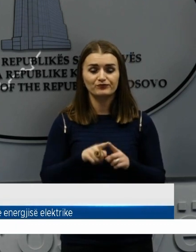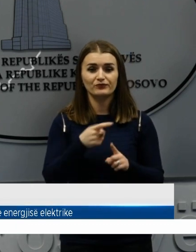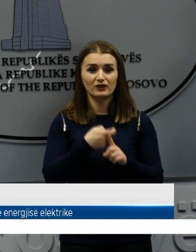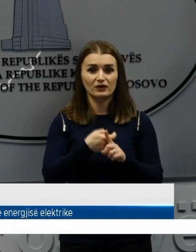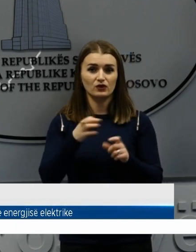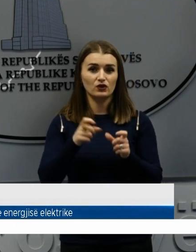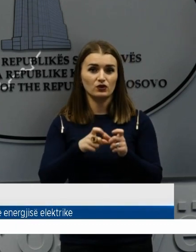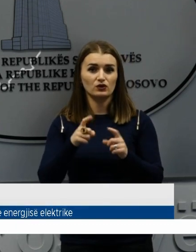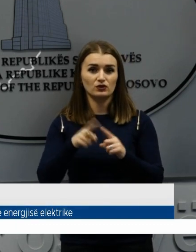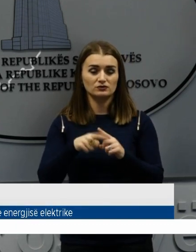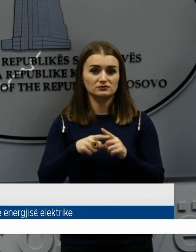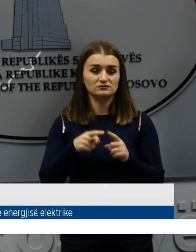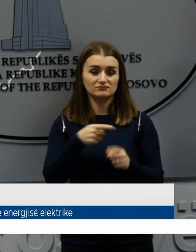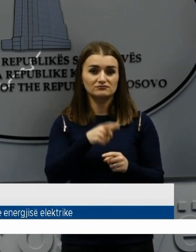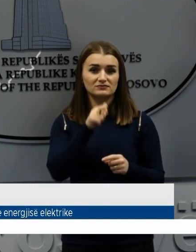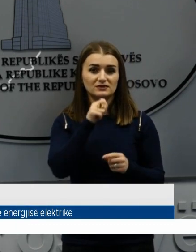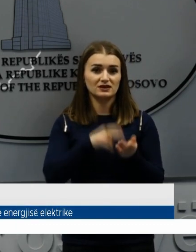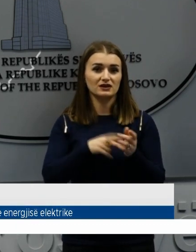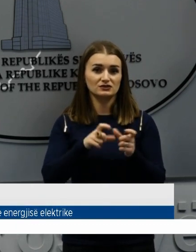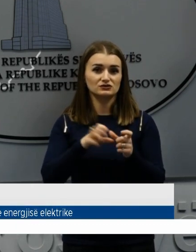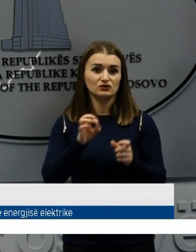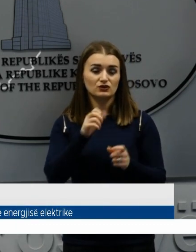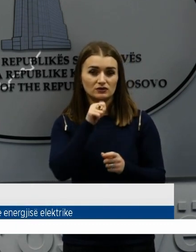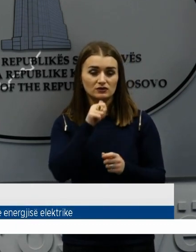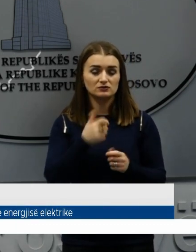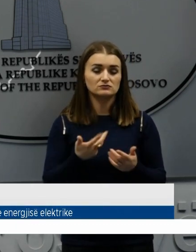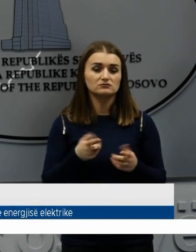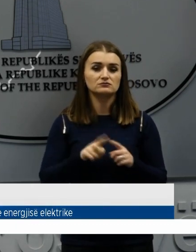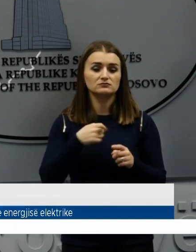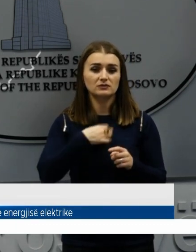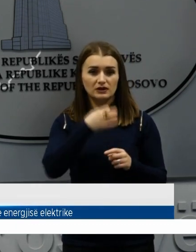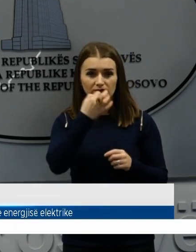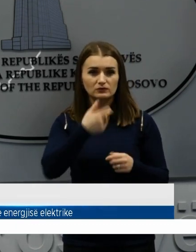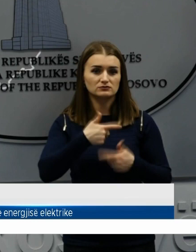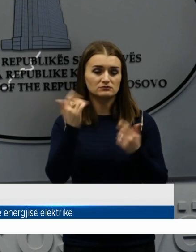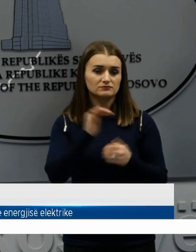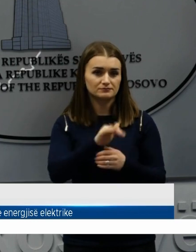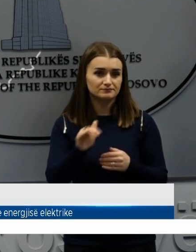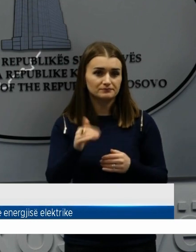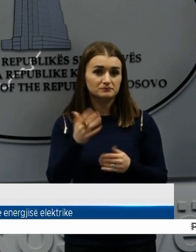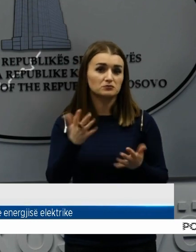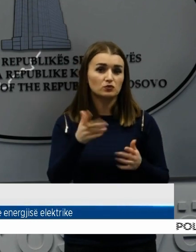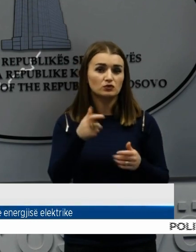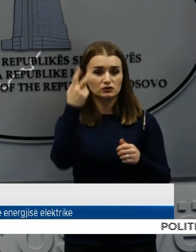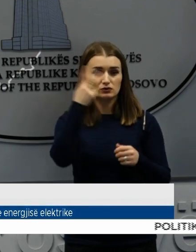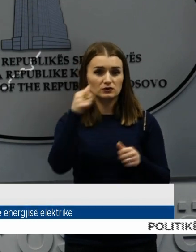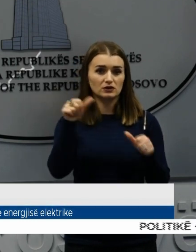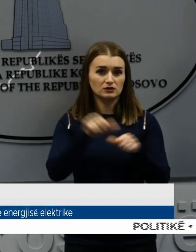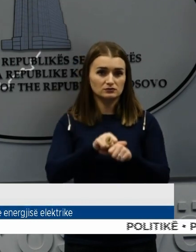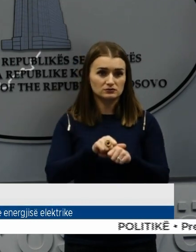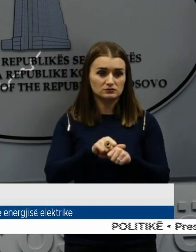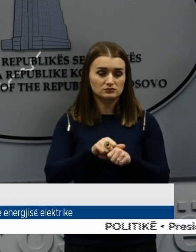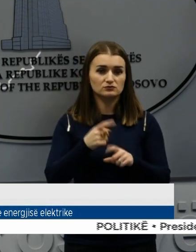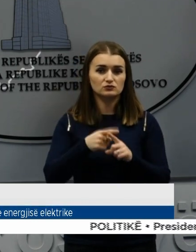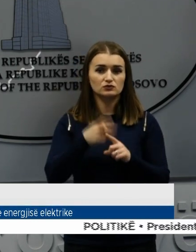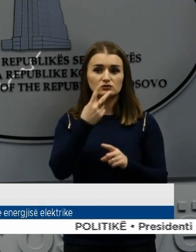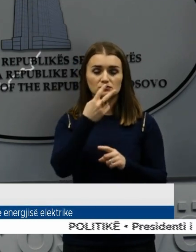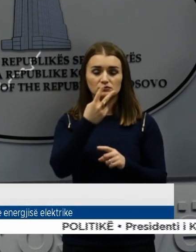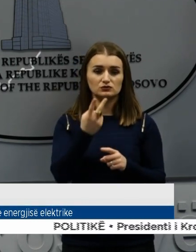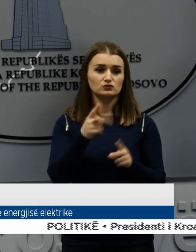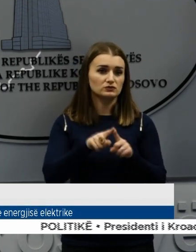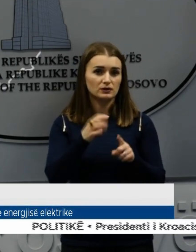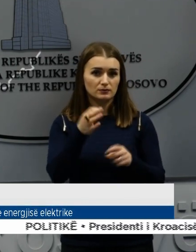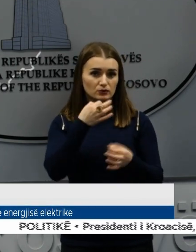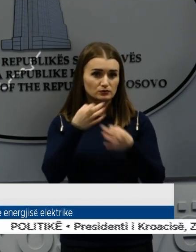NSOI, ajo për të qartësuar se ndoshta ka pasur keq kuptim, se po e shoh që dy pyetje ishin për këto, nuk, aktualisht